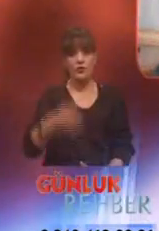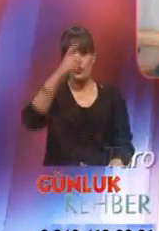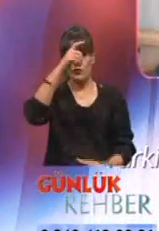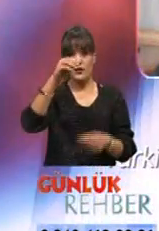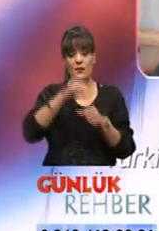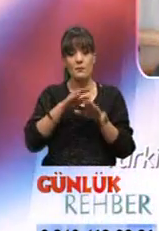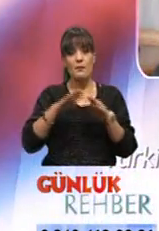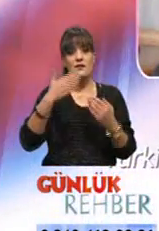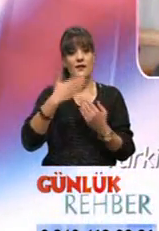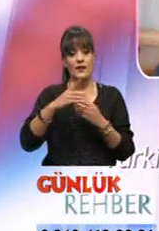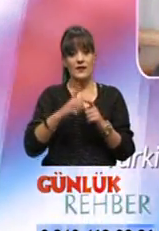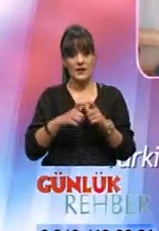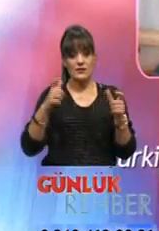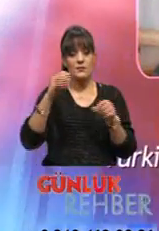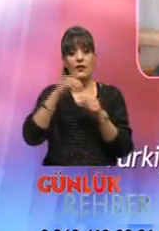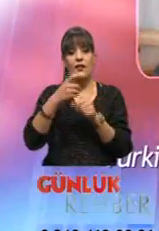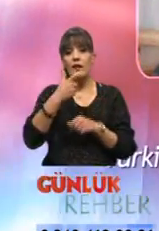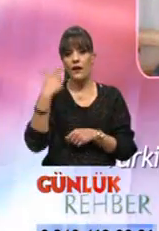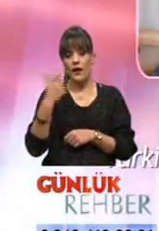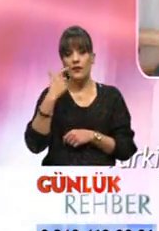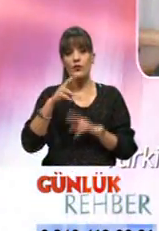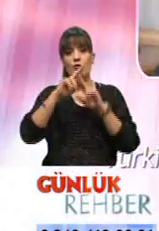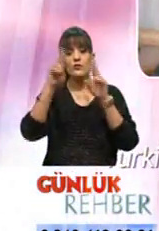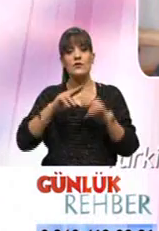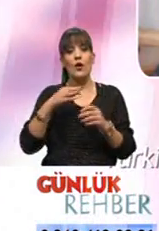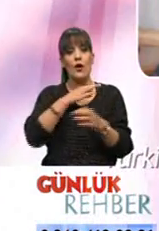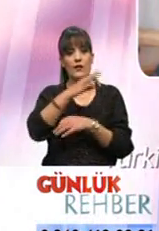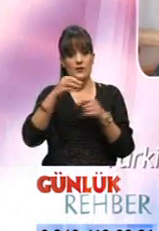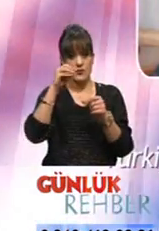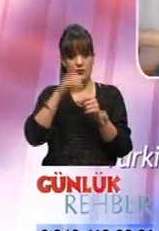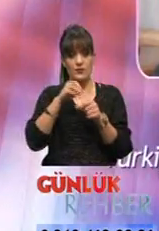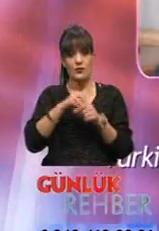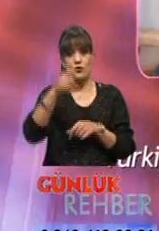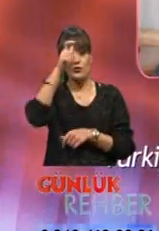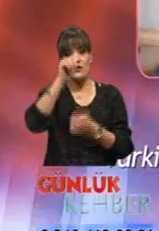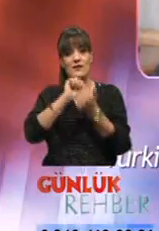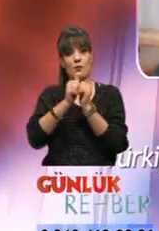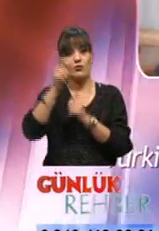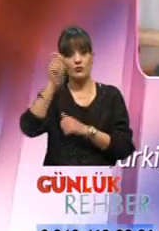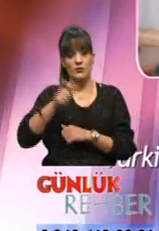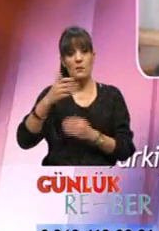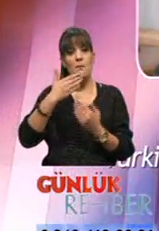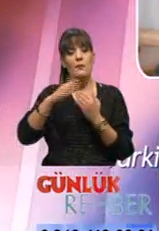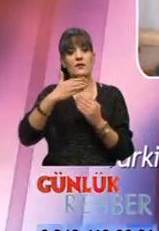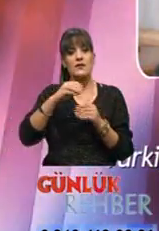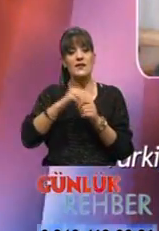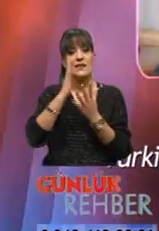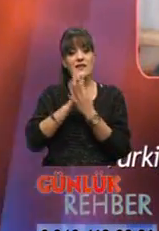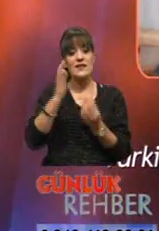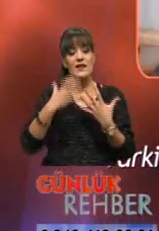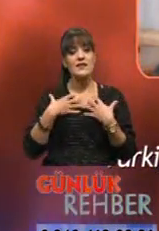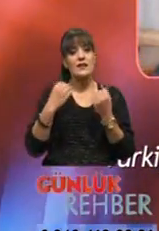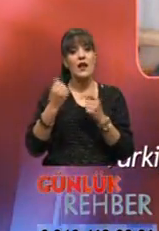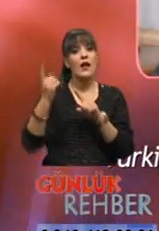Türkiye'de masa tenisinin gelişimi ve tarihçesi. Uluslararası organizasyonlarda Türk sporcuları, masa tenisinin insan